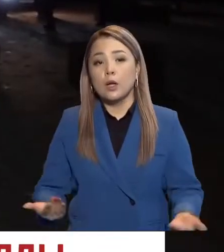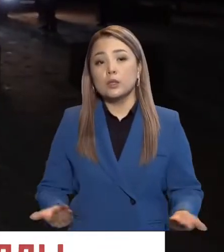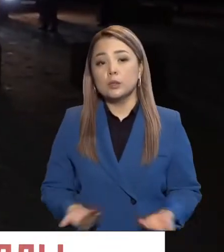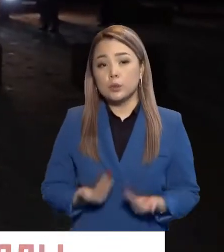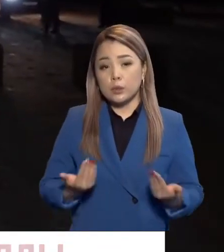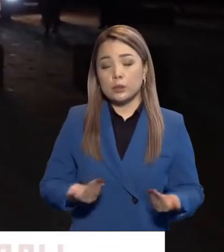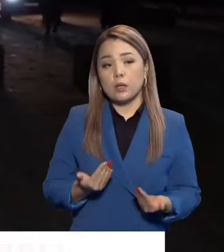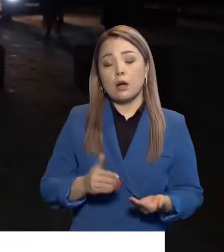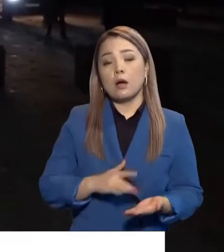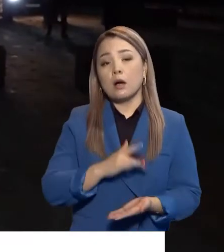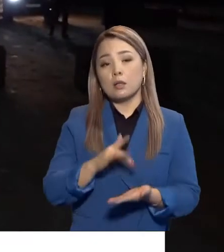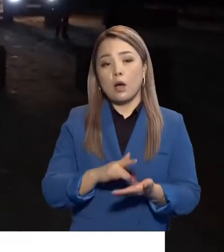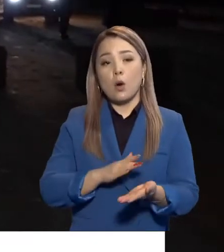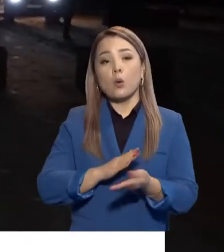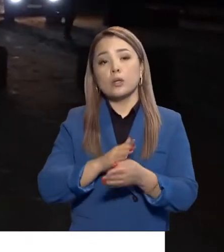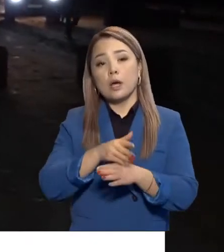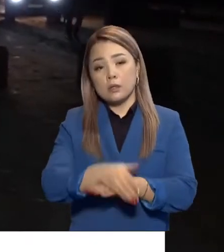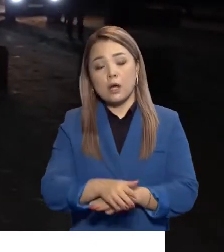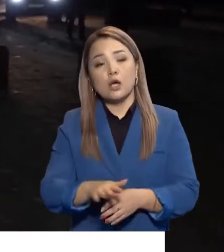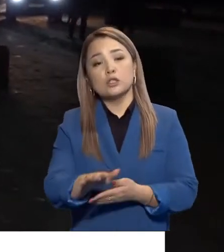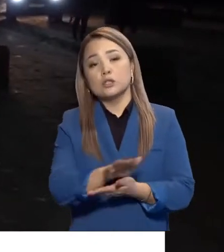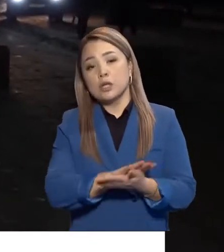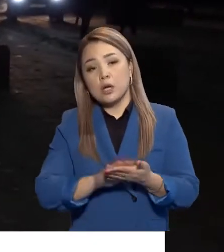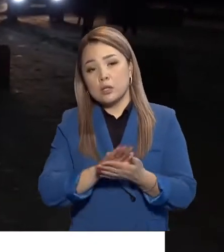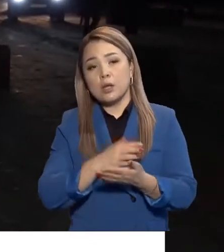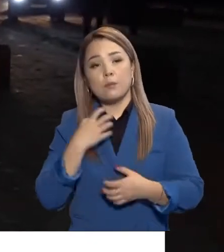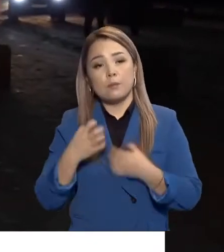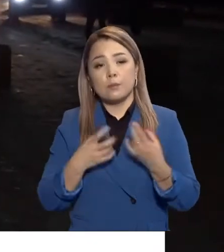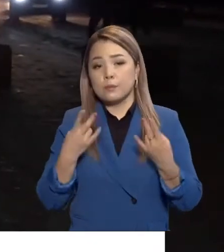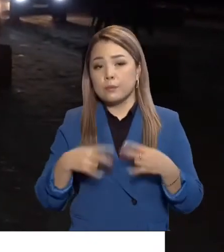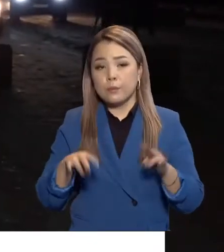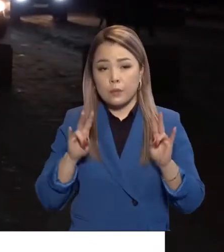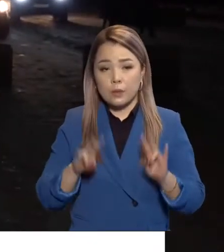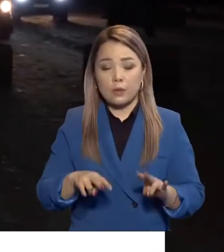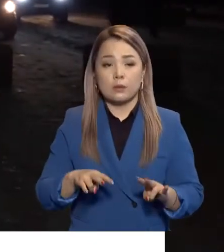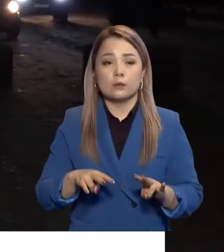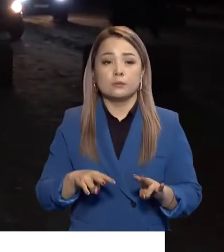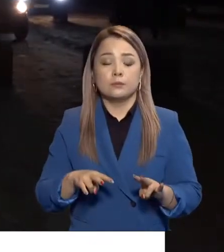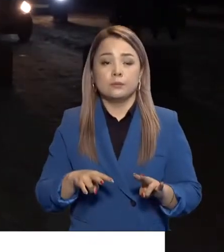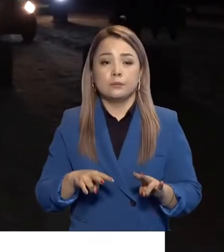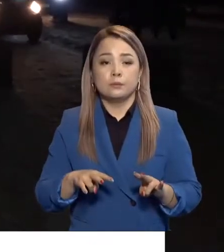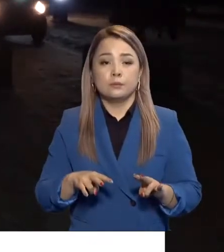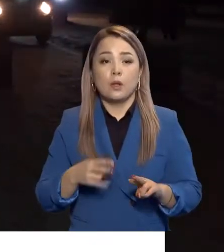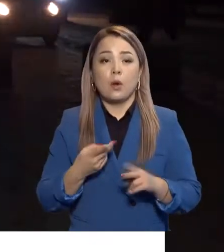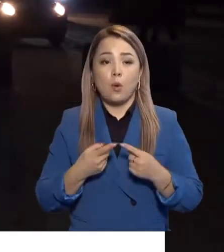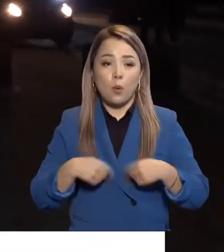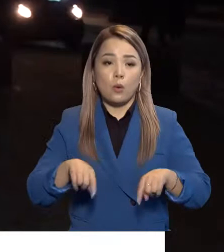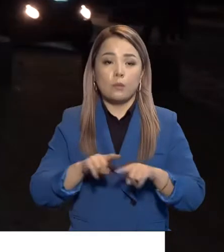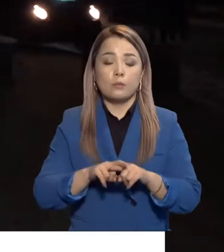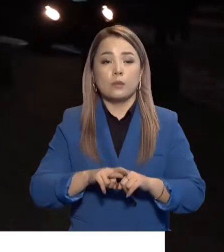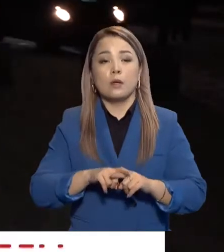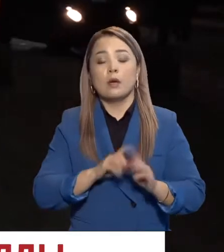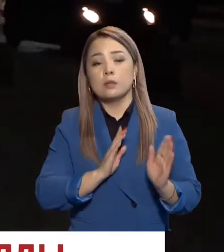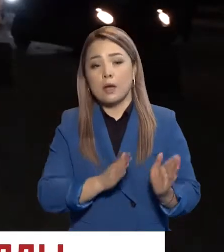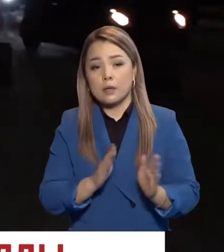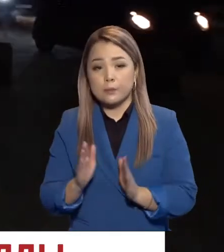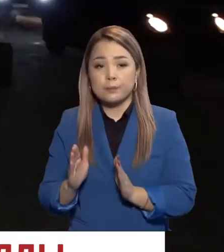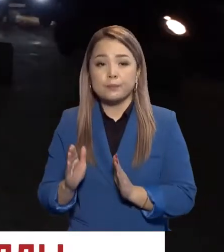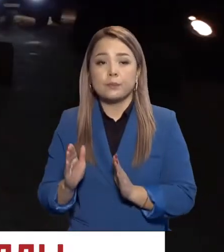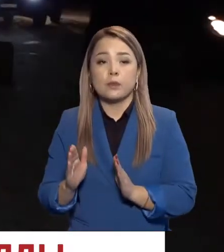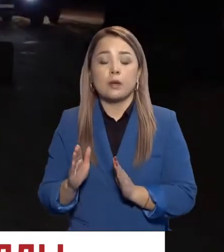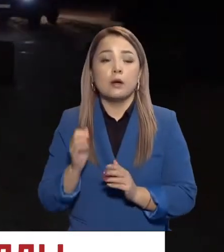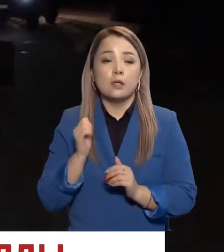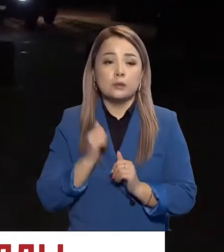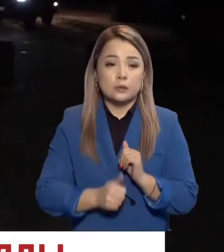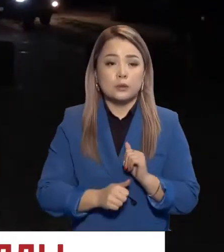Тұрғындардың, қала қонақтарының ешқандай алаңдауға негіз жоқ. Қоғамдық тәртіп